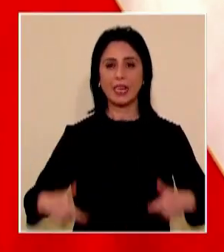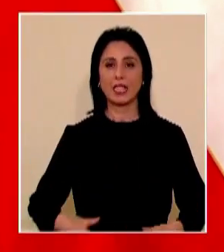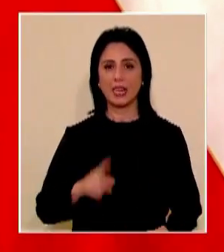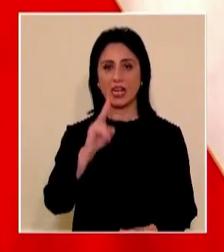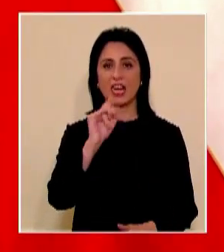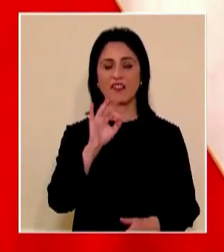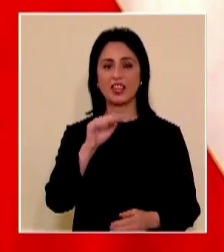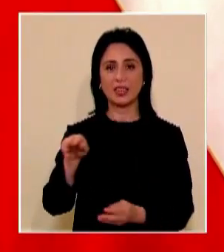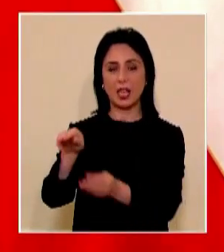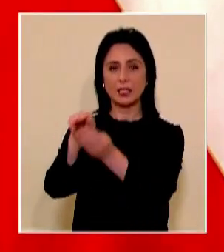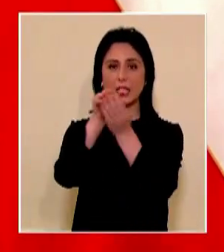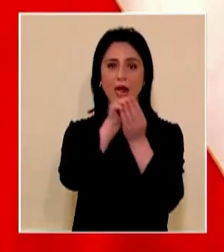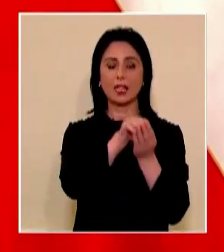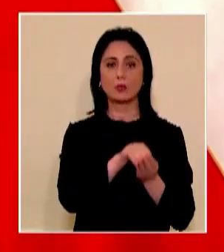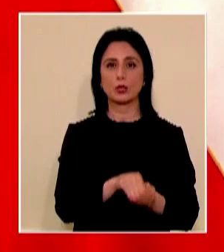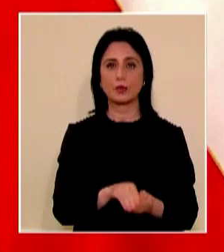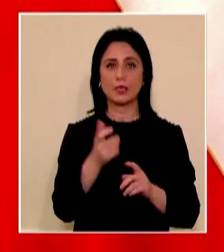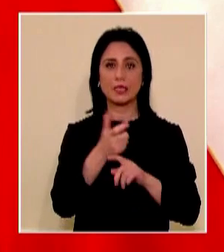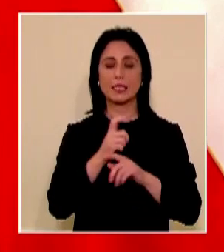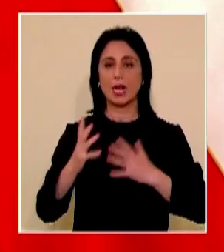nasz dzień narodowy.